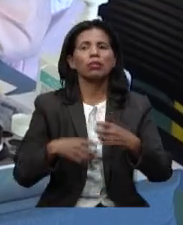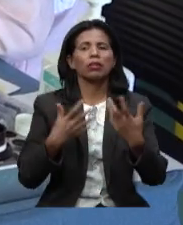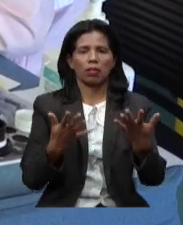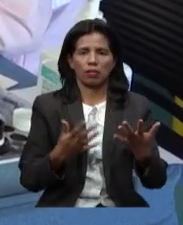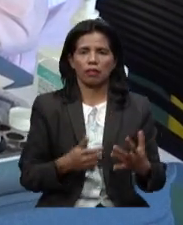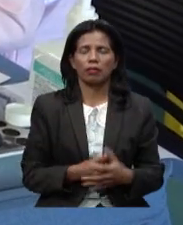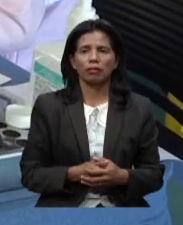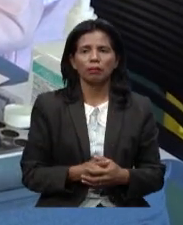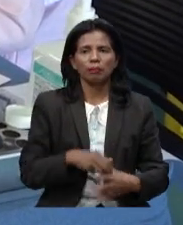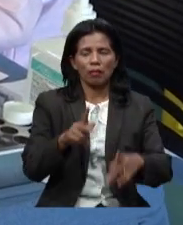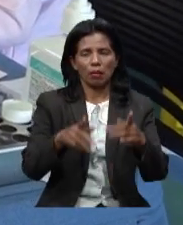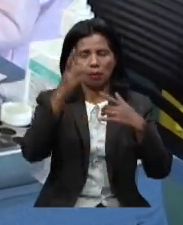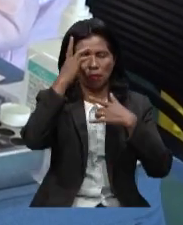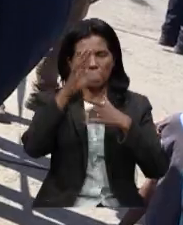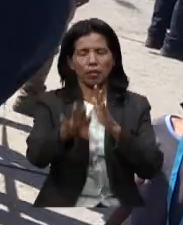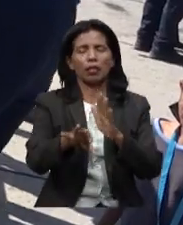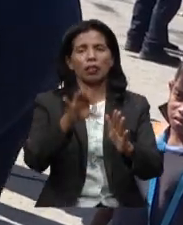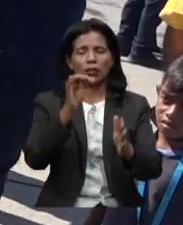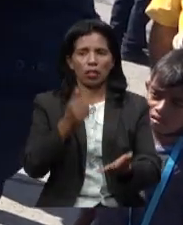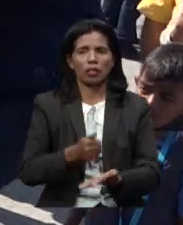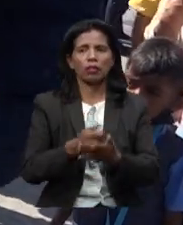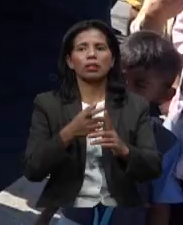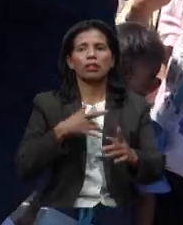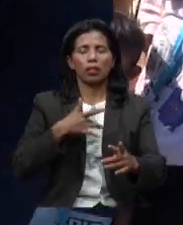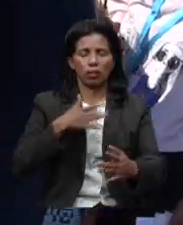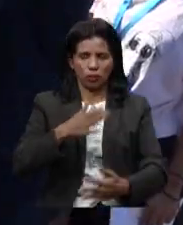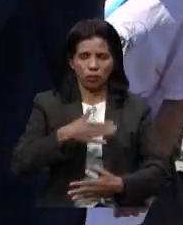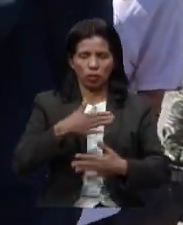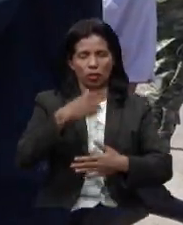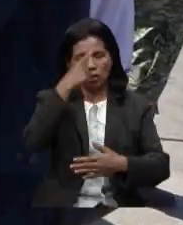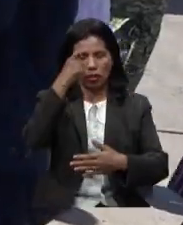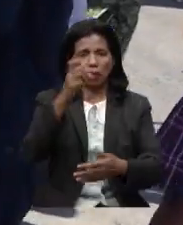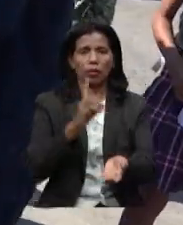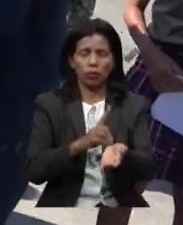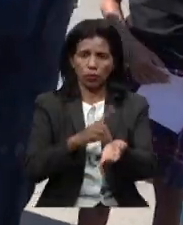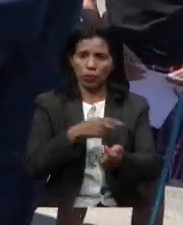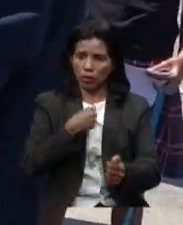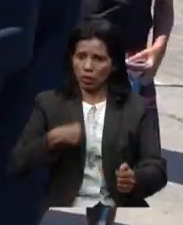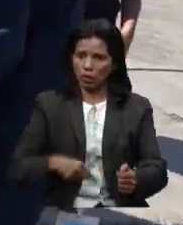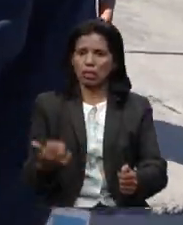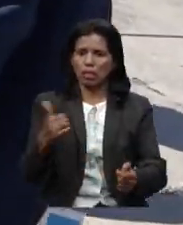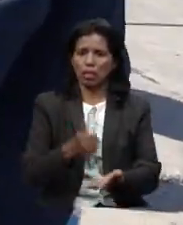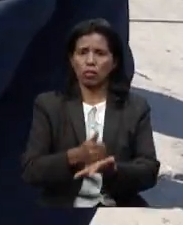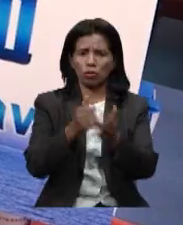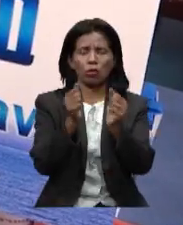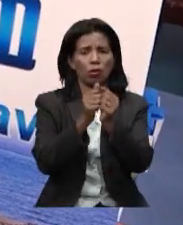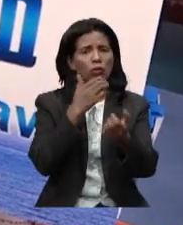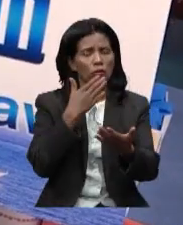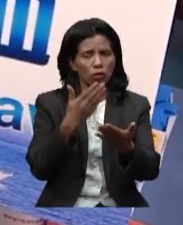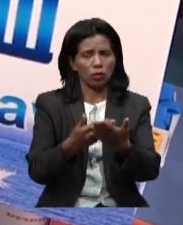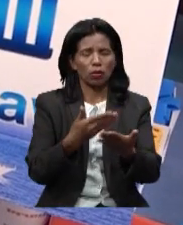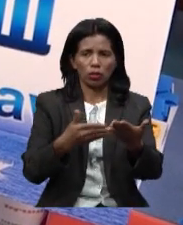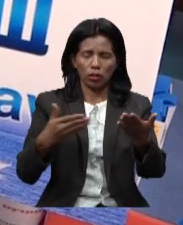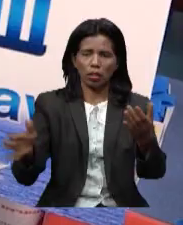Enquanto o paciente ne behetan ona tratamento, sente contente, tamba médico sinesa sira, halo atendimento diak, ho facilidade